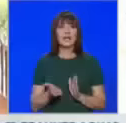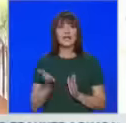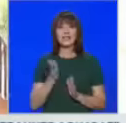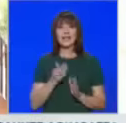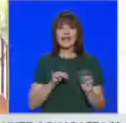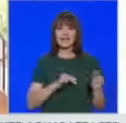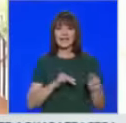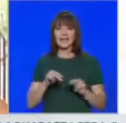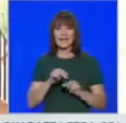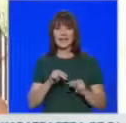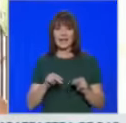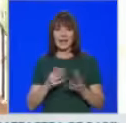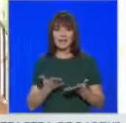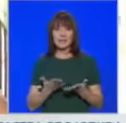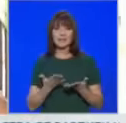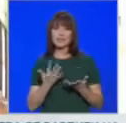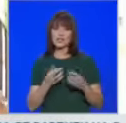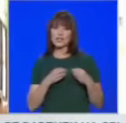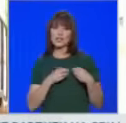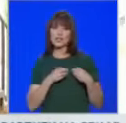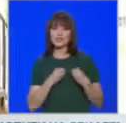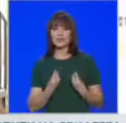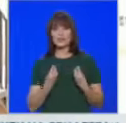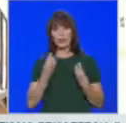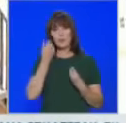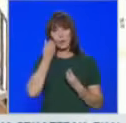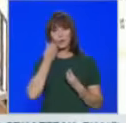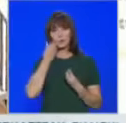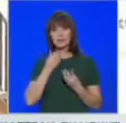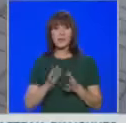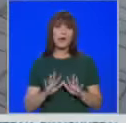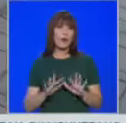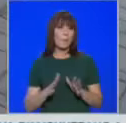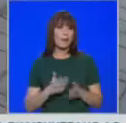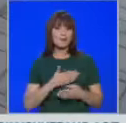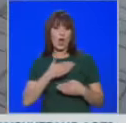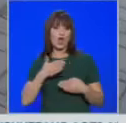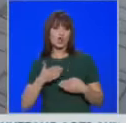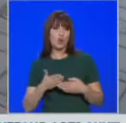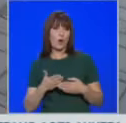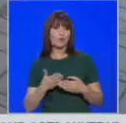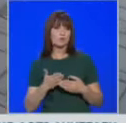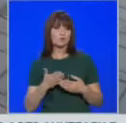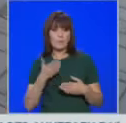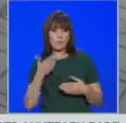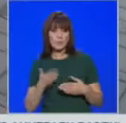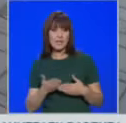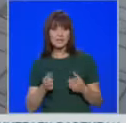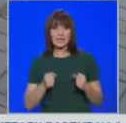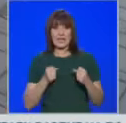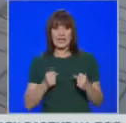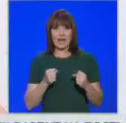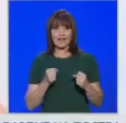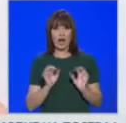след игрите с напътствия, чеш да бъде много по-добре. Обаче, до последно се държа както трябваше на масата. Точно